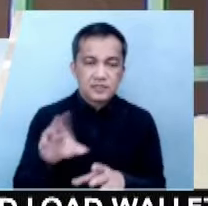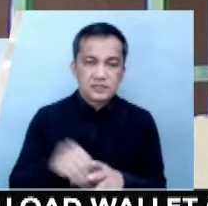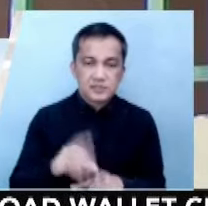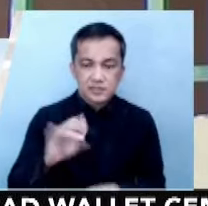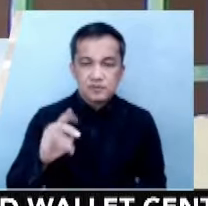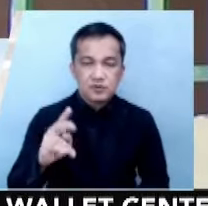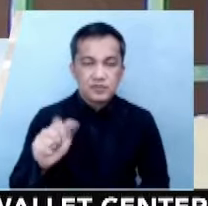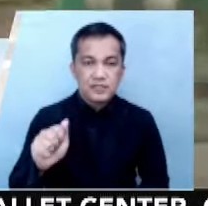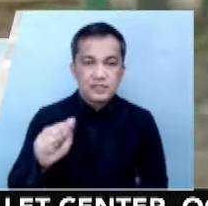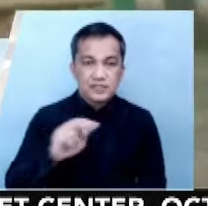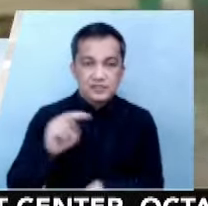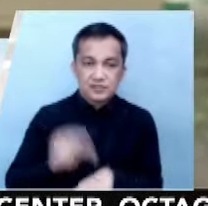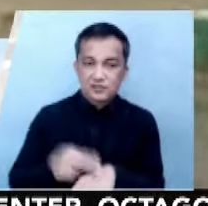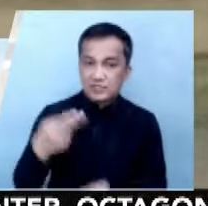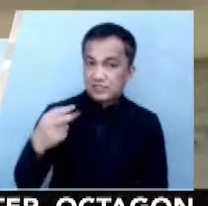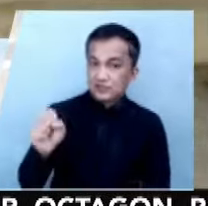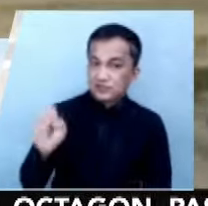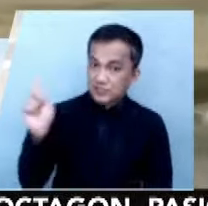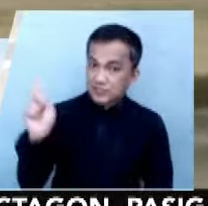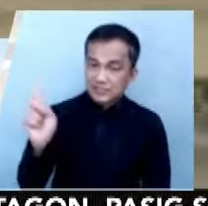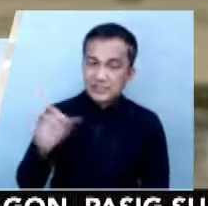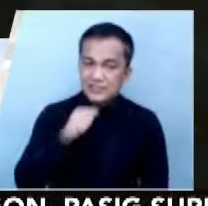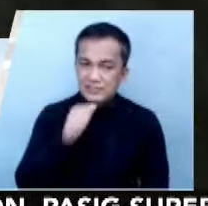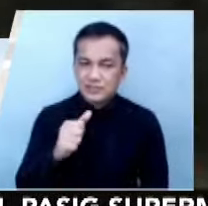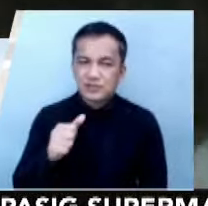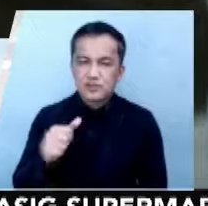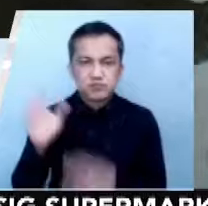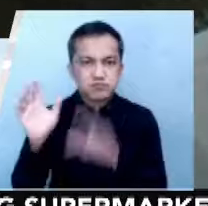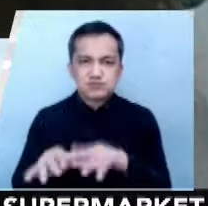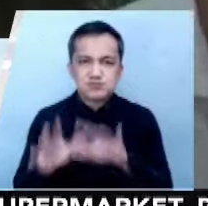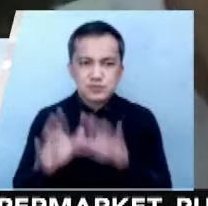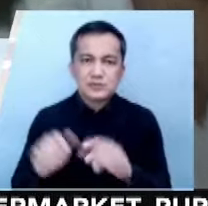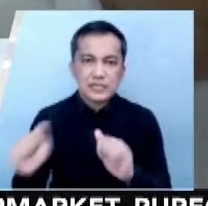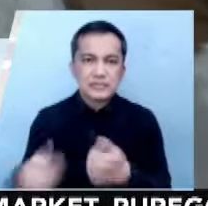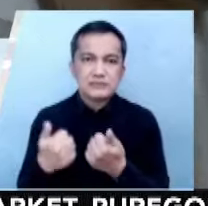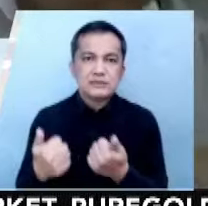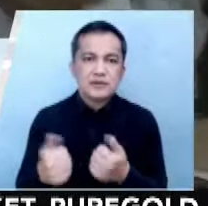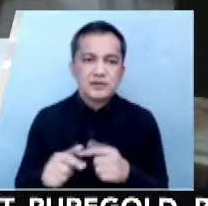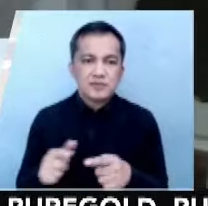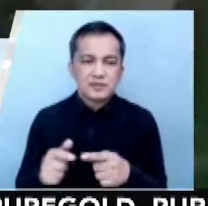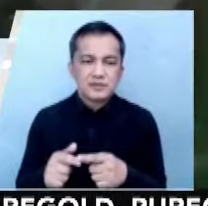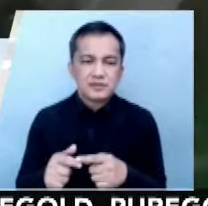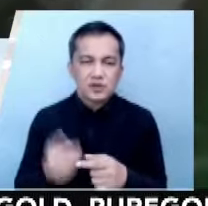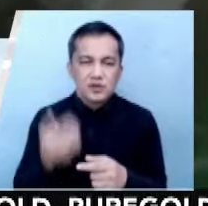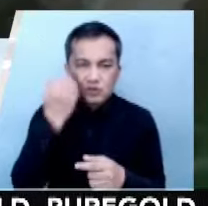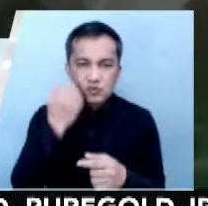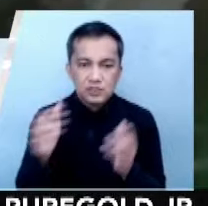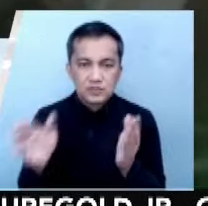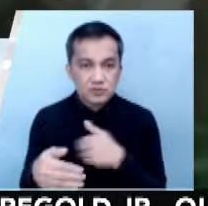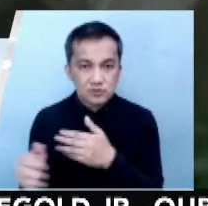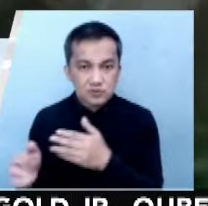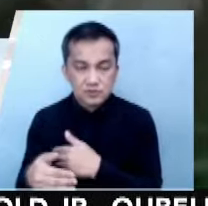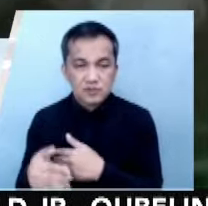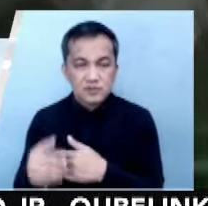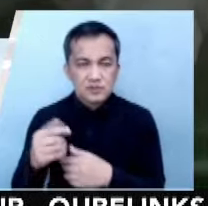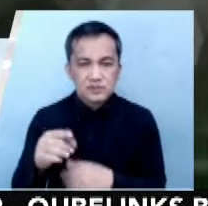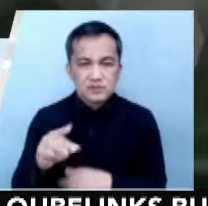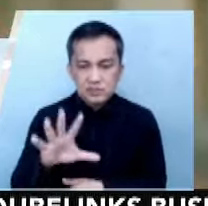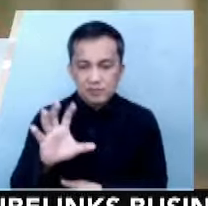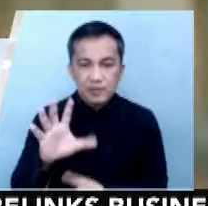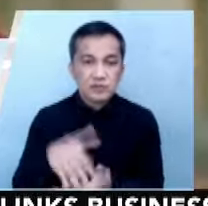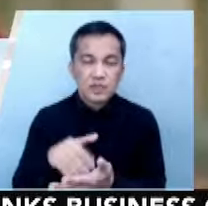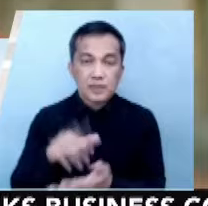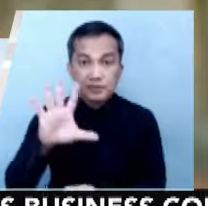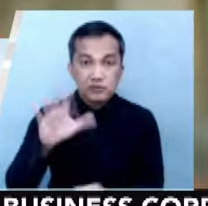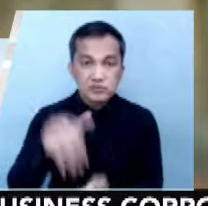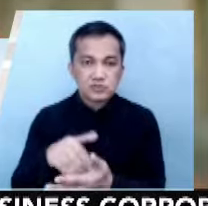school dito hindi lang malakas na ulan Ang Hamon kundi kulang na silid aralan para sa mahigit 5,000 estudyante